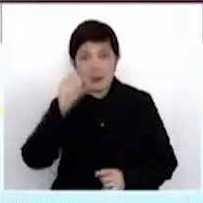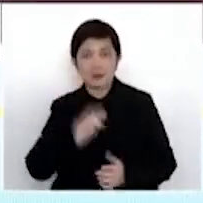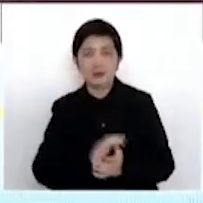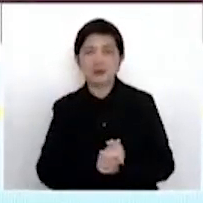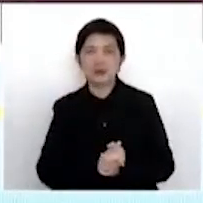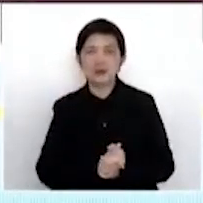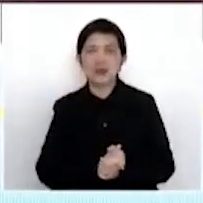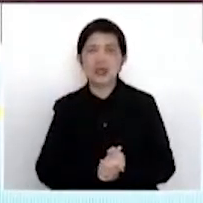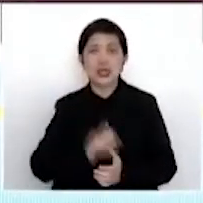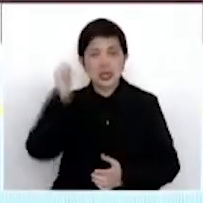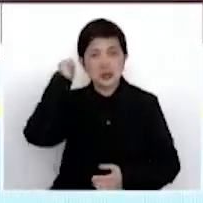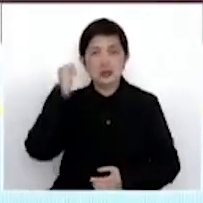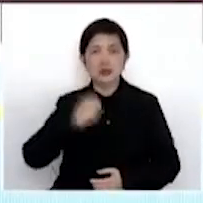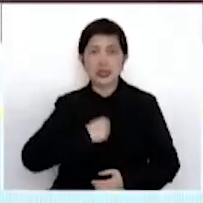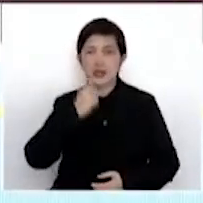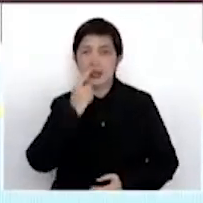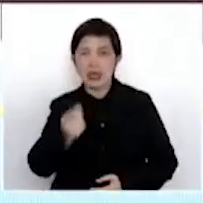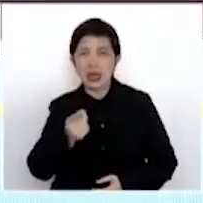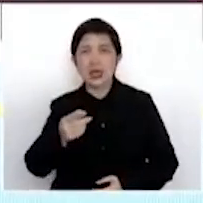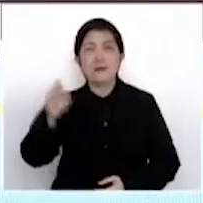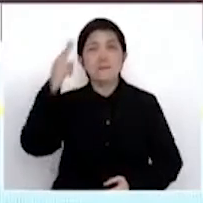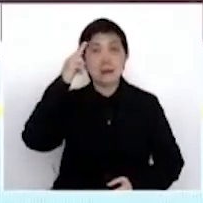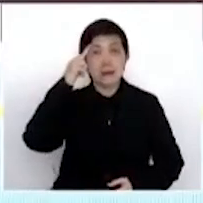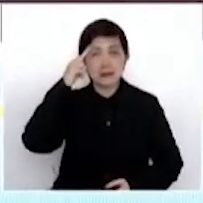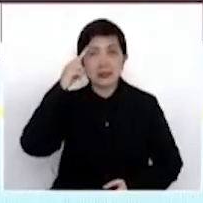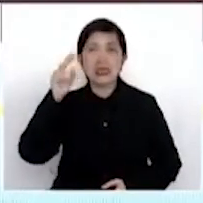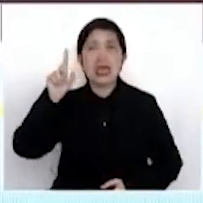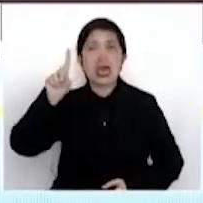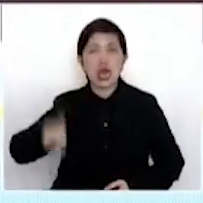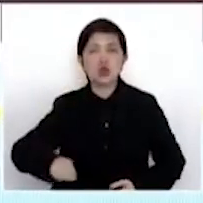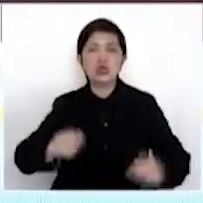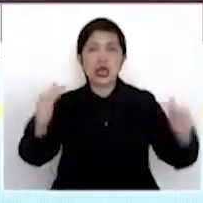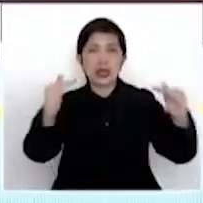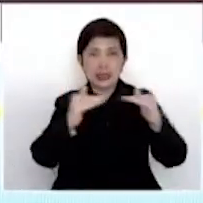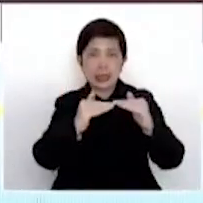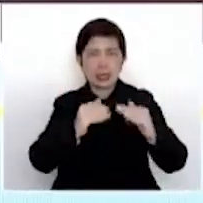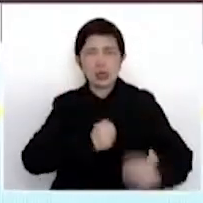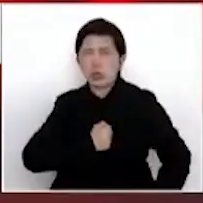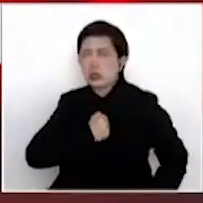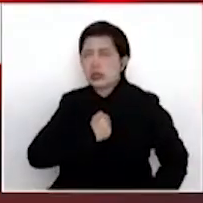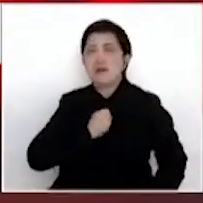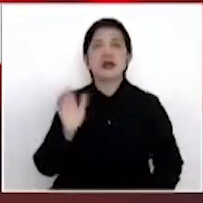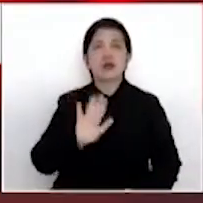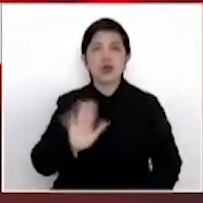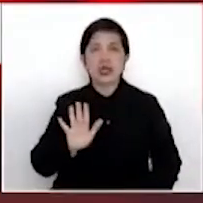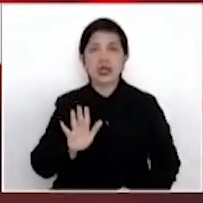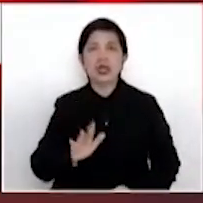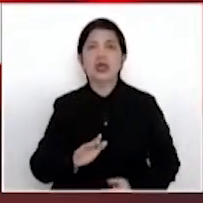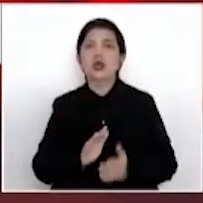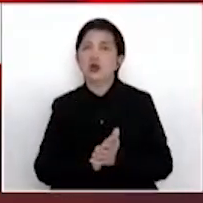diwariskan dari ibu saya adalah pemimpin harus adil dan jangan dendaman maka masa lalu yang baik kami akan